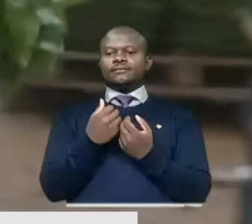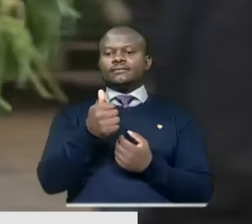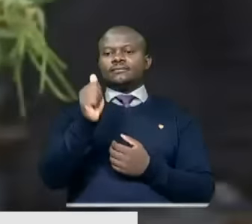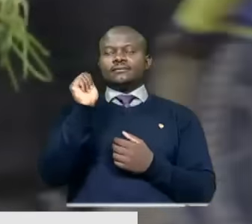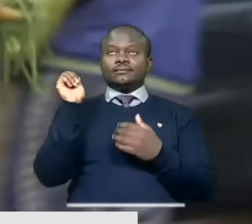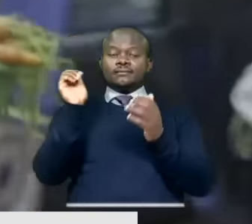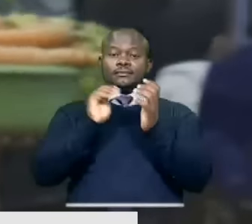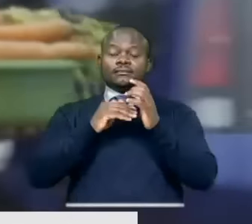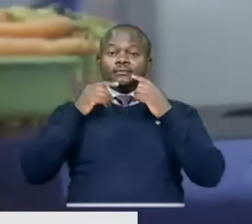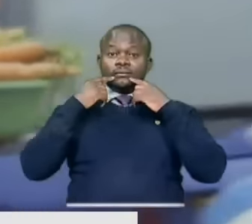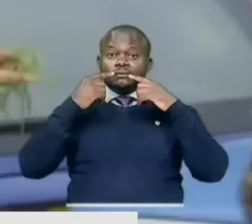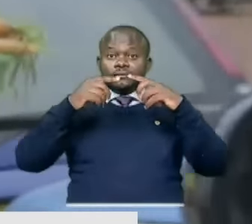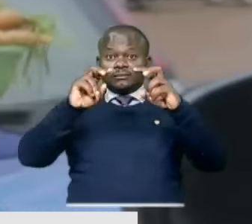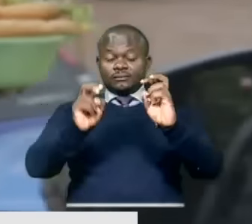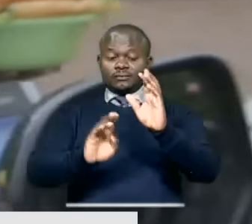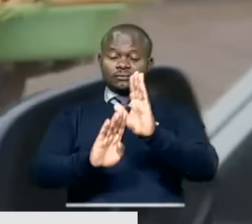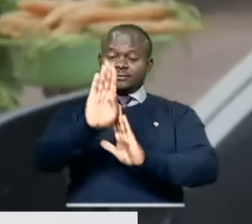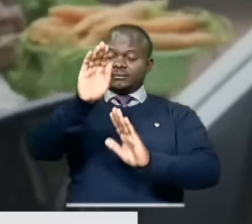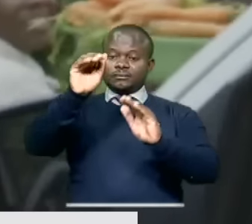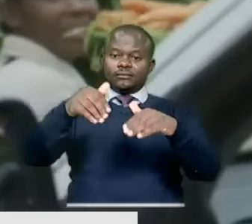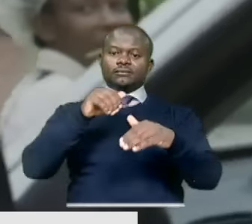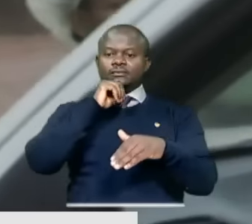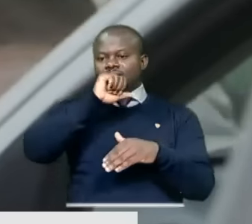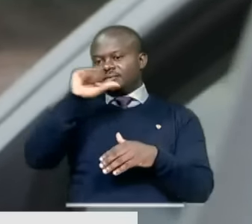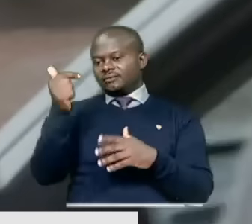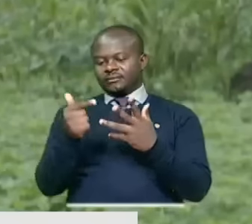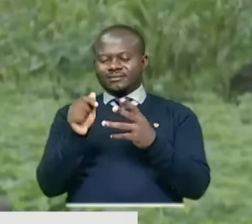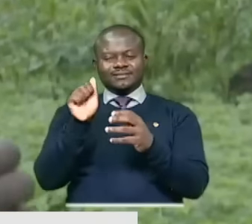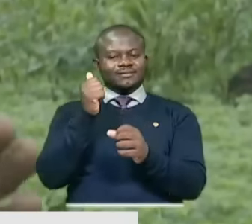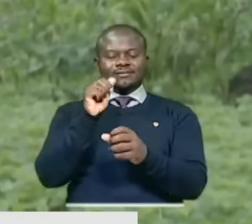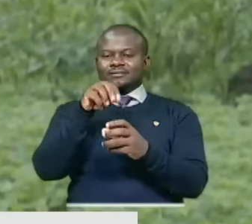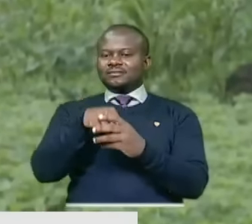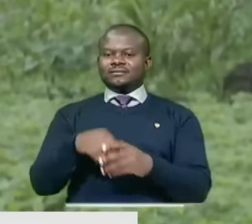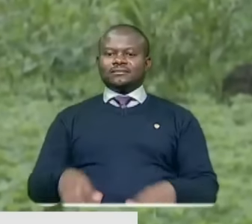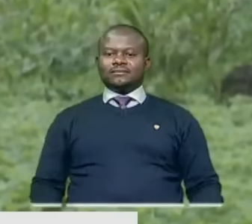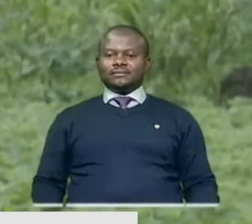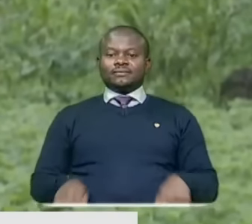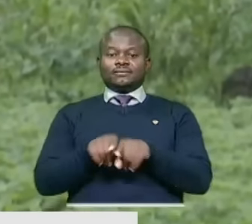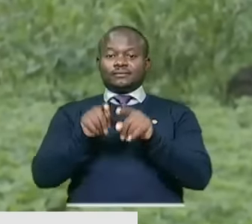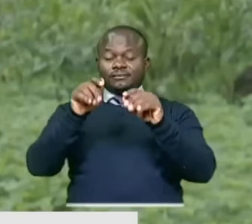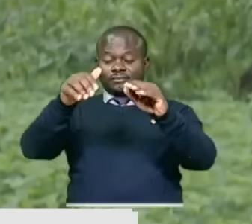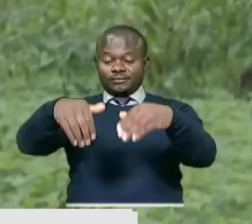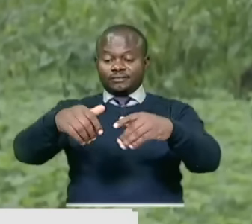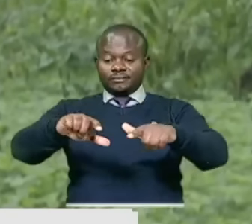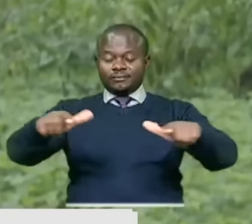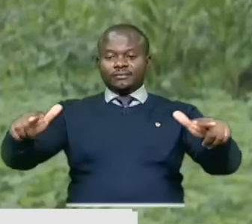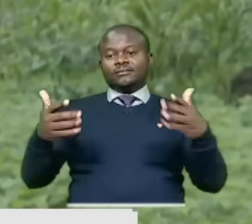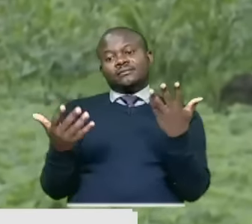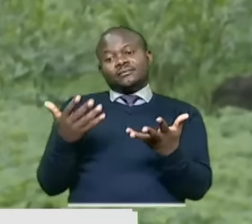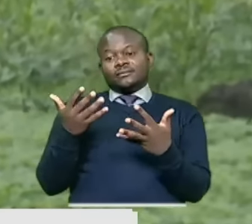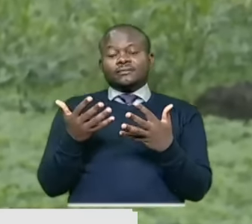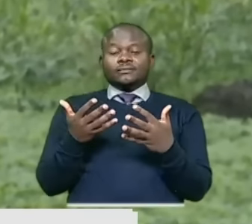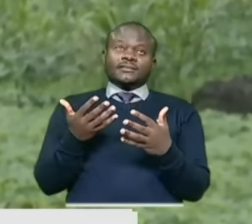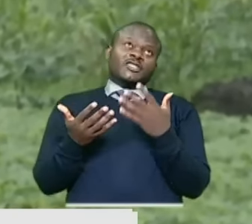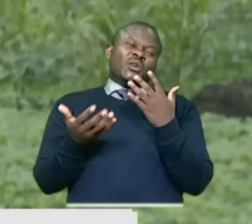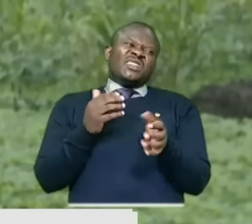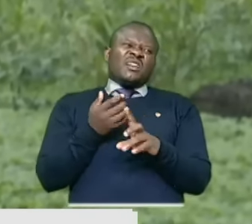ko watejwe imbere n'ubuhinzi nta kindi yararikira ariko nk'uyu murima munsanzemo ubu wenda tuvuge mpakura